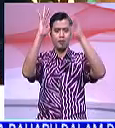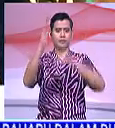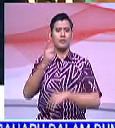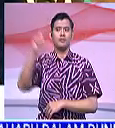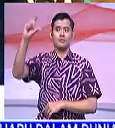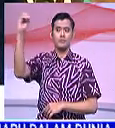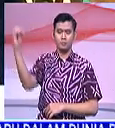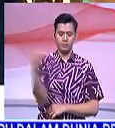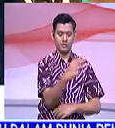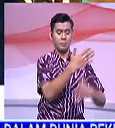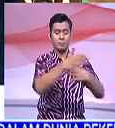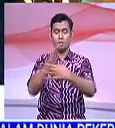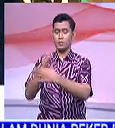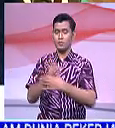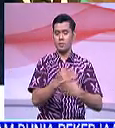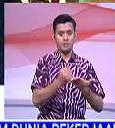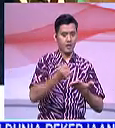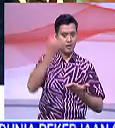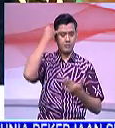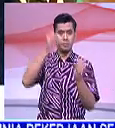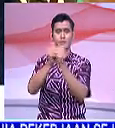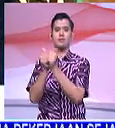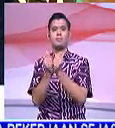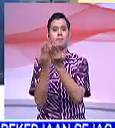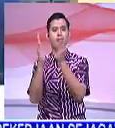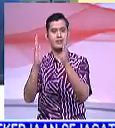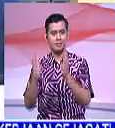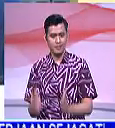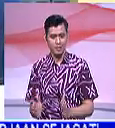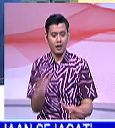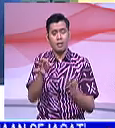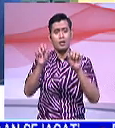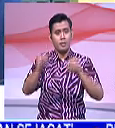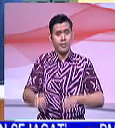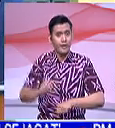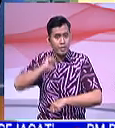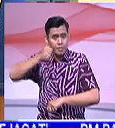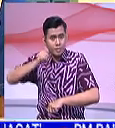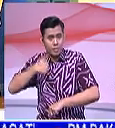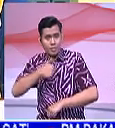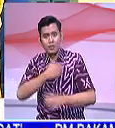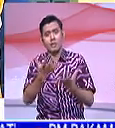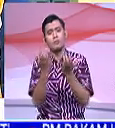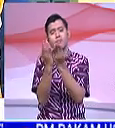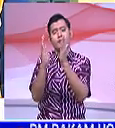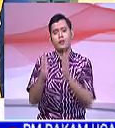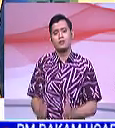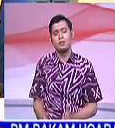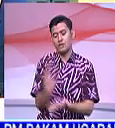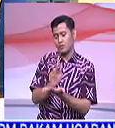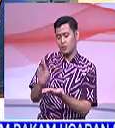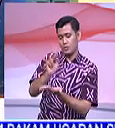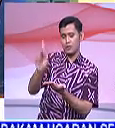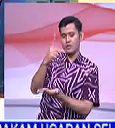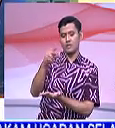selain berkongsi ilmu bersama pelajar kalau Muhyi Sony gitano pelajar mahasiswa feui Mini